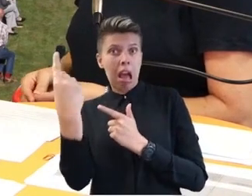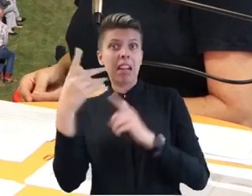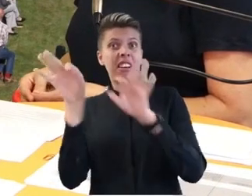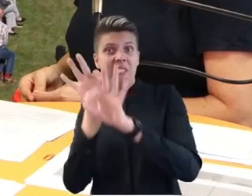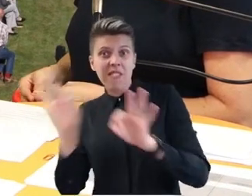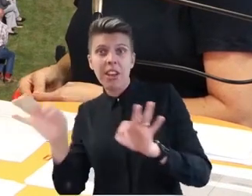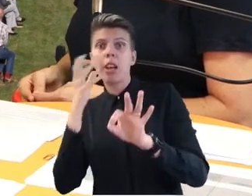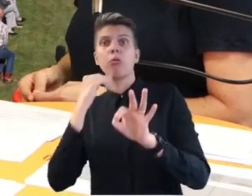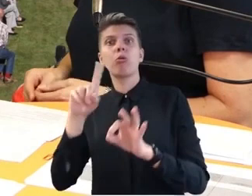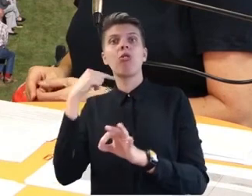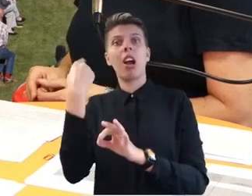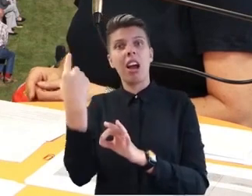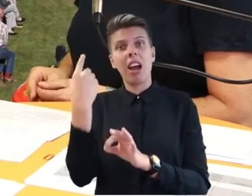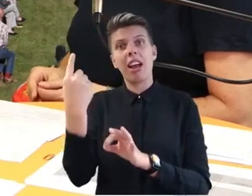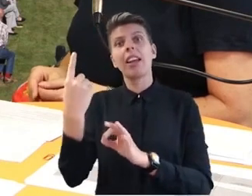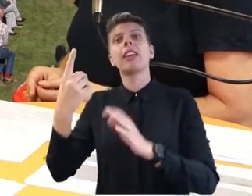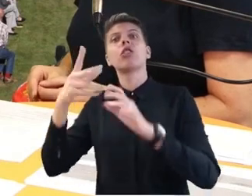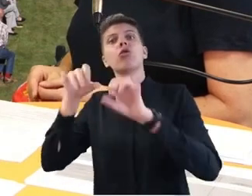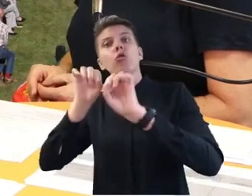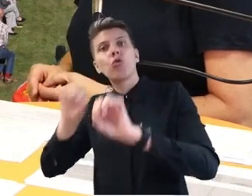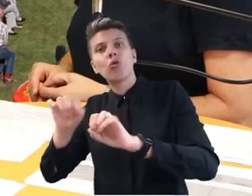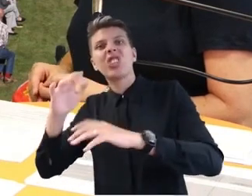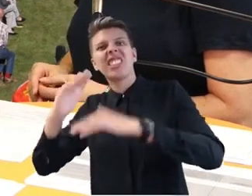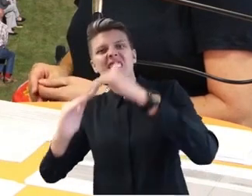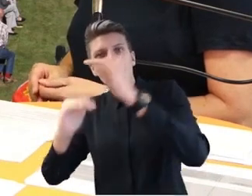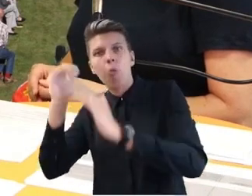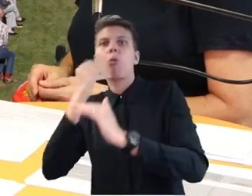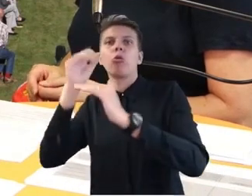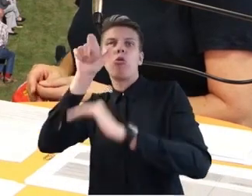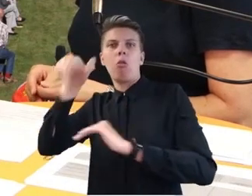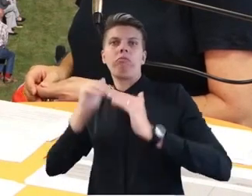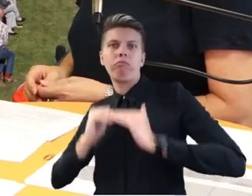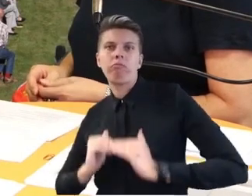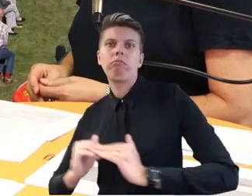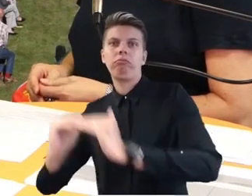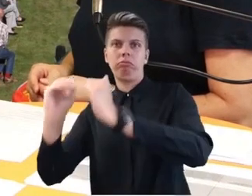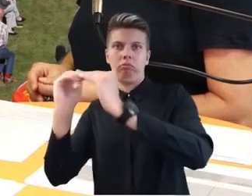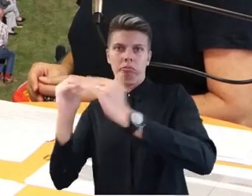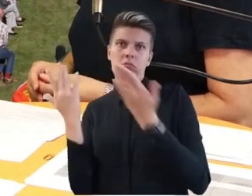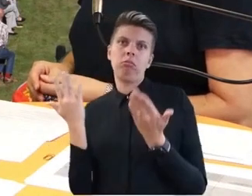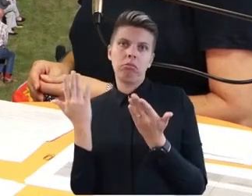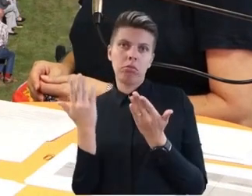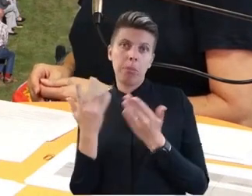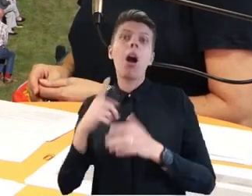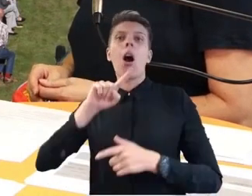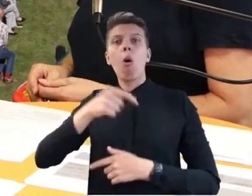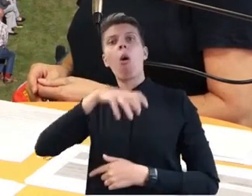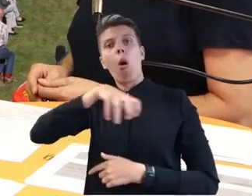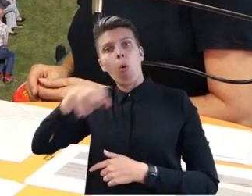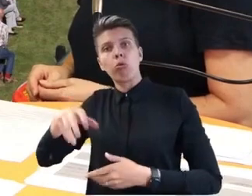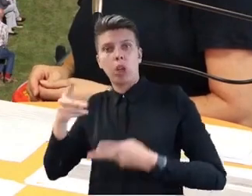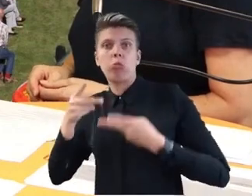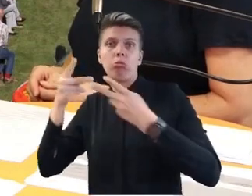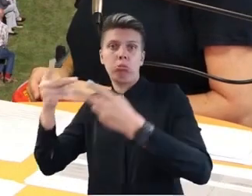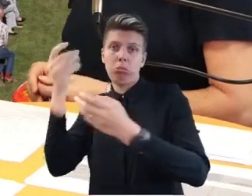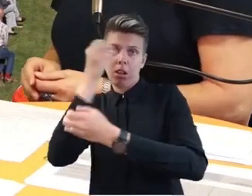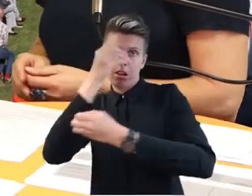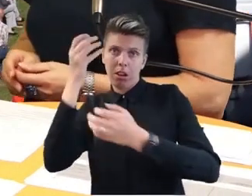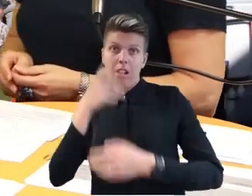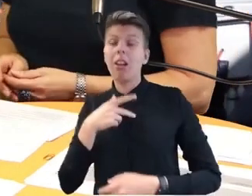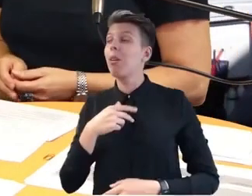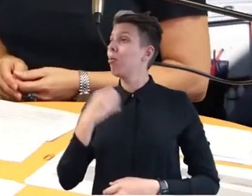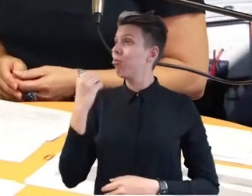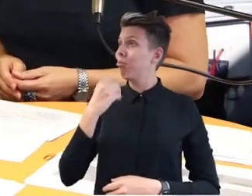sowohl mit beratungsleistungen mit ausbildung aber auch mit ausstattung ja das ist natürlich auch sehr